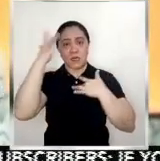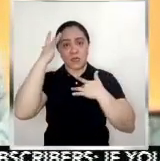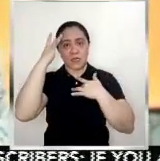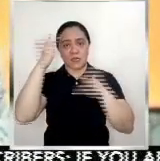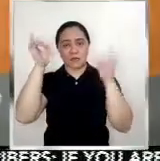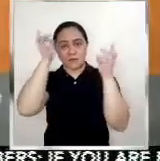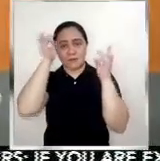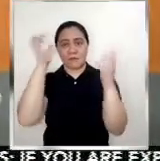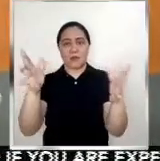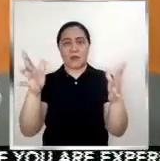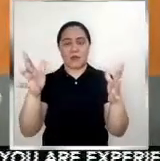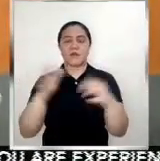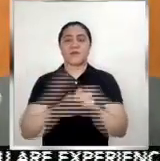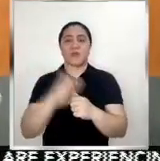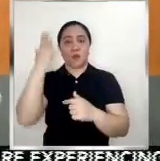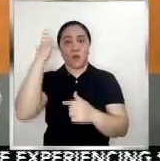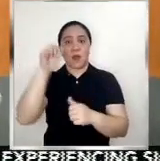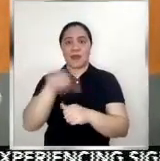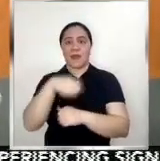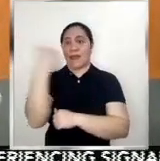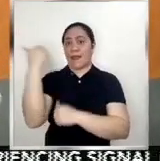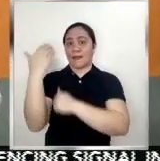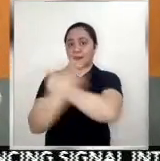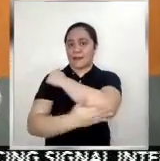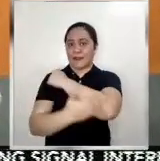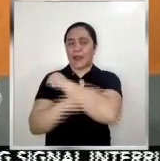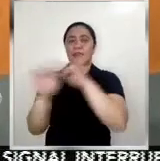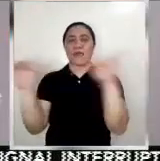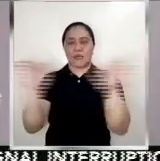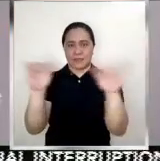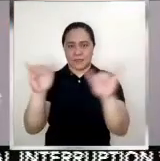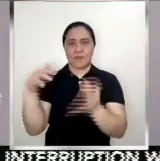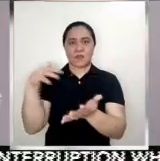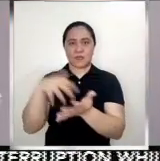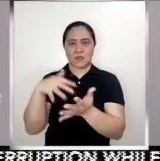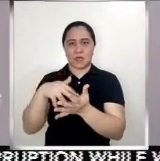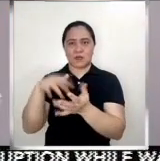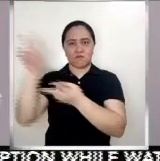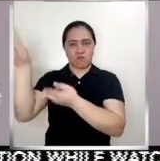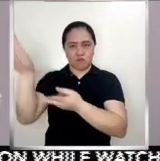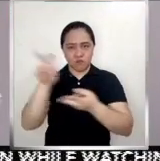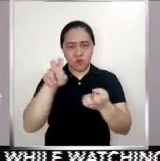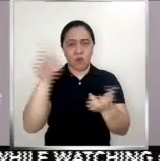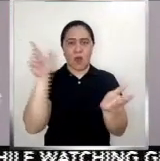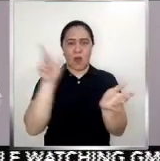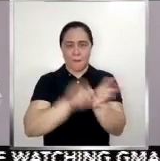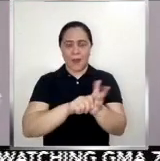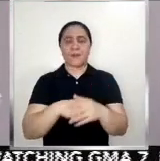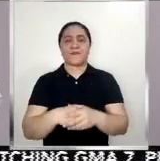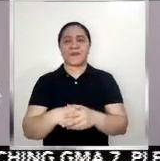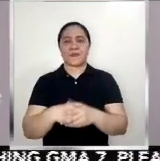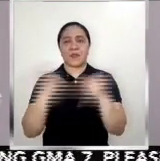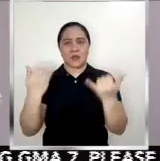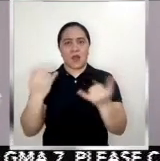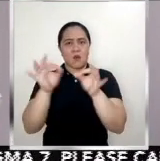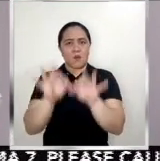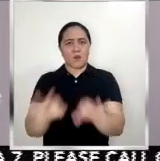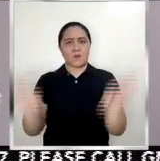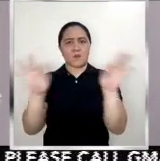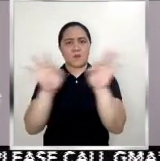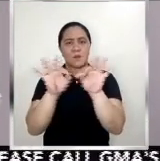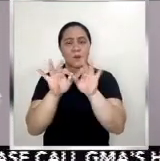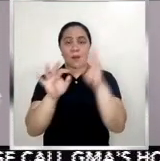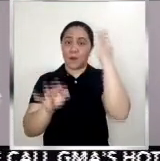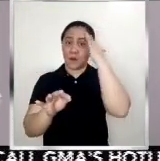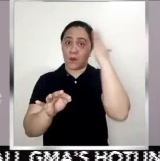ibang bansa na pinublish sa respetadong medical journals. Importante po ito kasi paghabang tumatagal pong